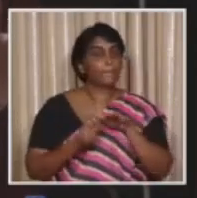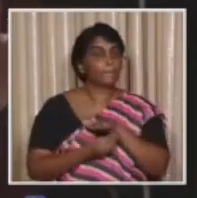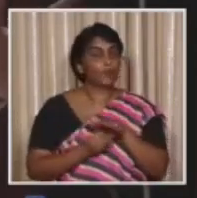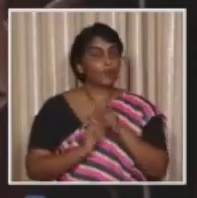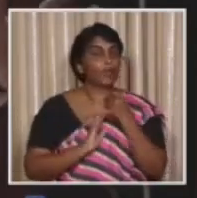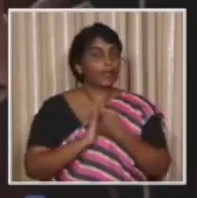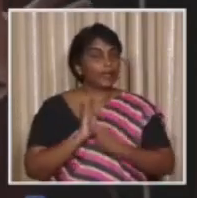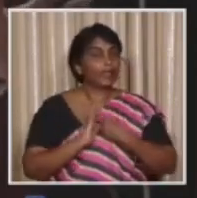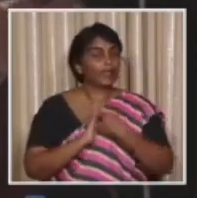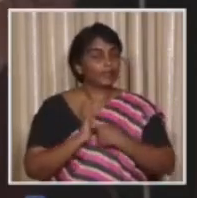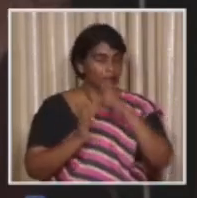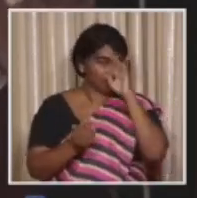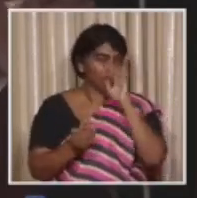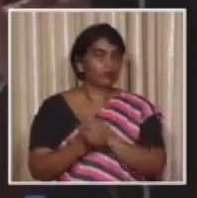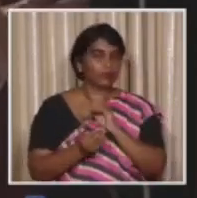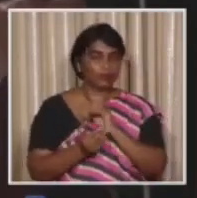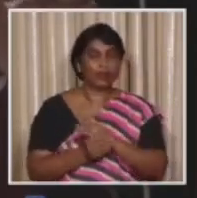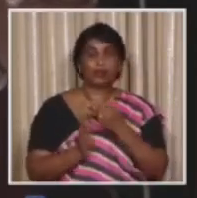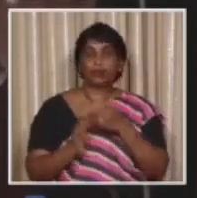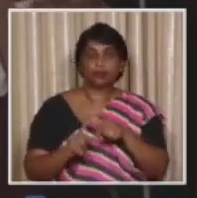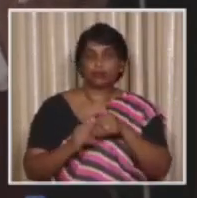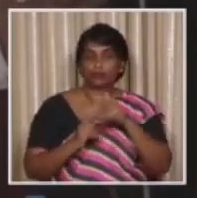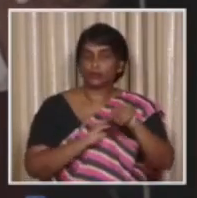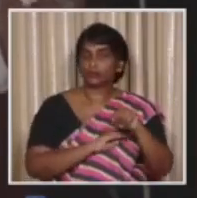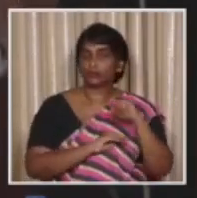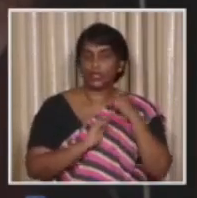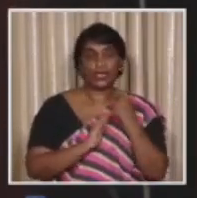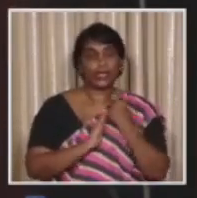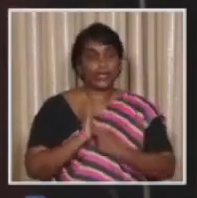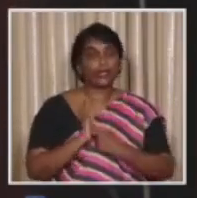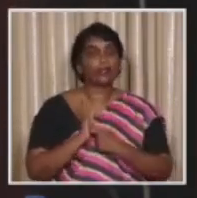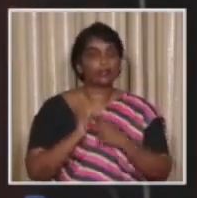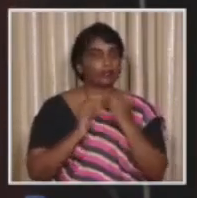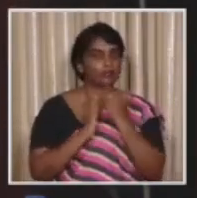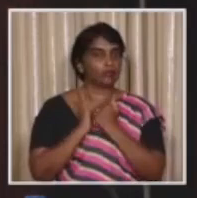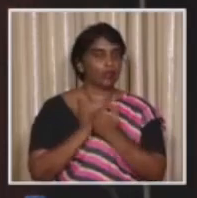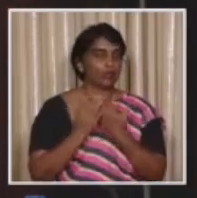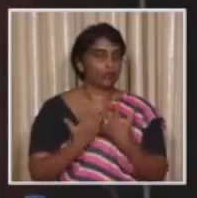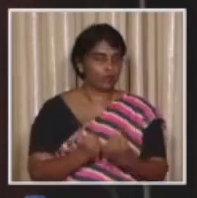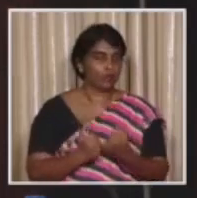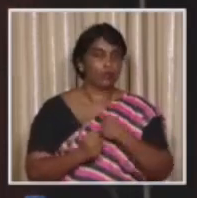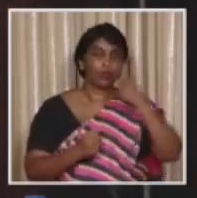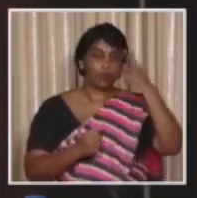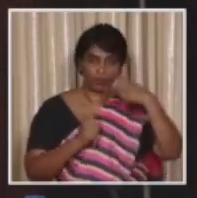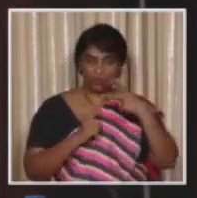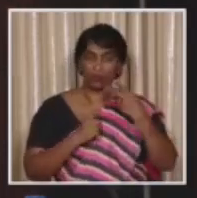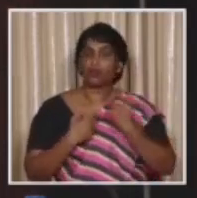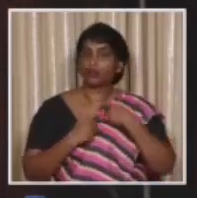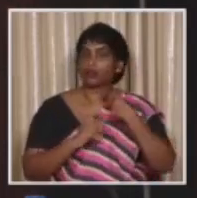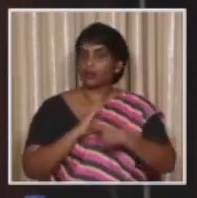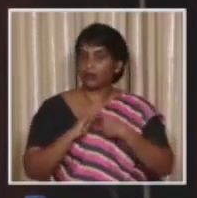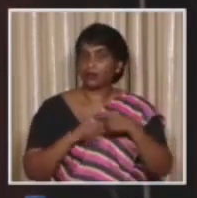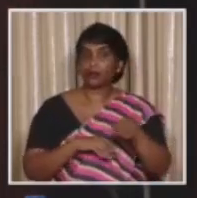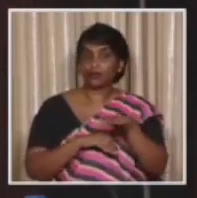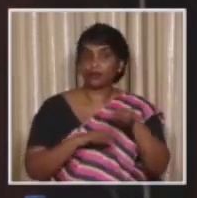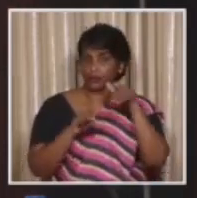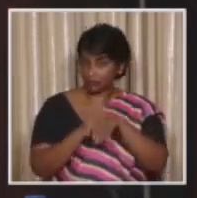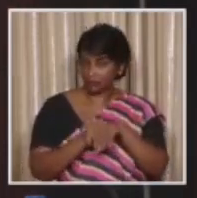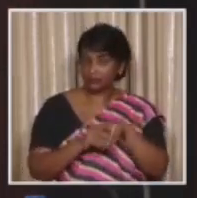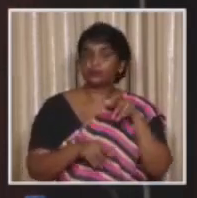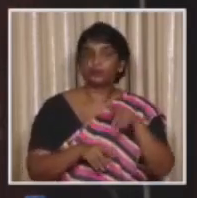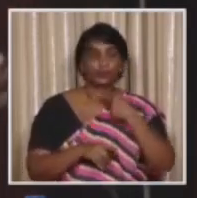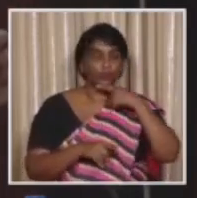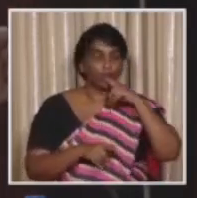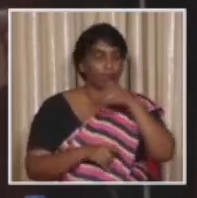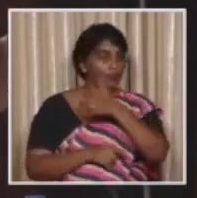නීති පද්ධතිය ආරක්ෂා කරන්න මීට වඩා ශක්තිමත් නීති පද්ධතියක් අවශ්‍යයි කියන කාරණාව දෙවෙනුව අපේ රටේ මේ භූමිය පිහිටීම තුළ මේ